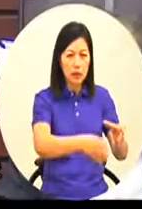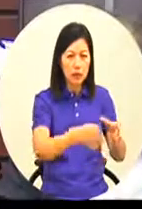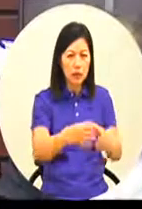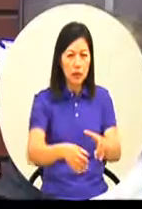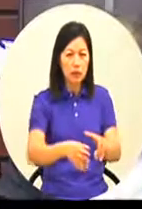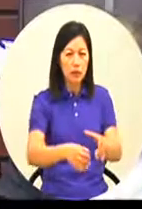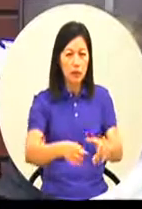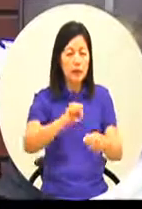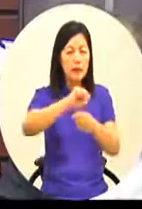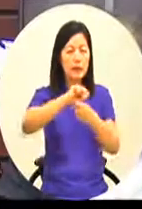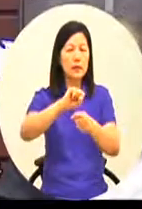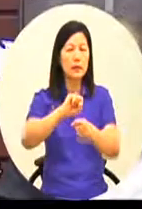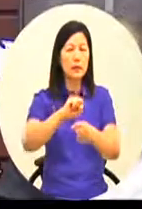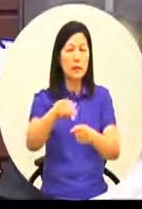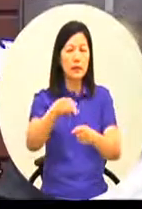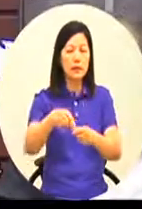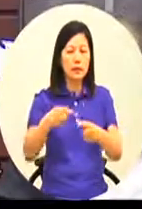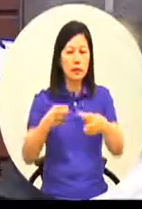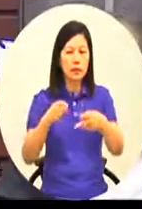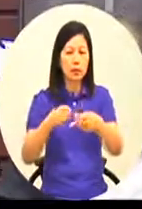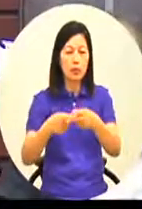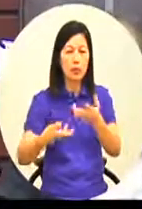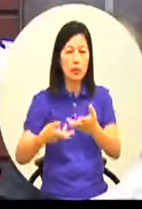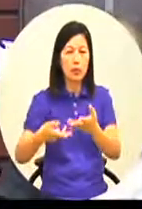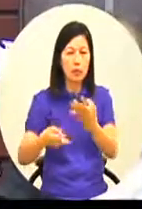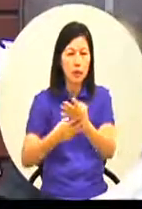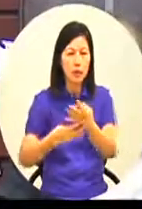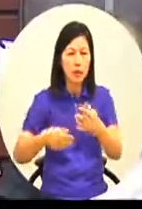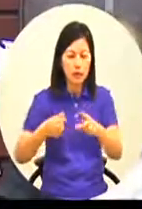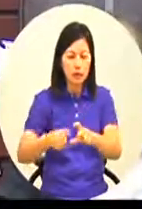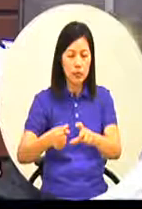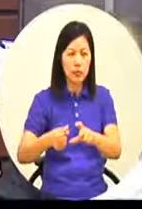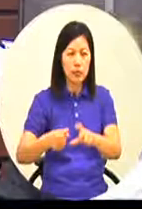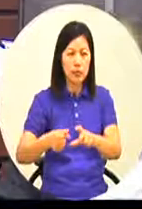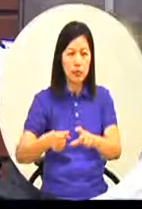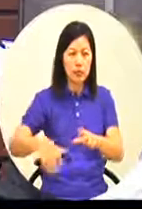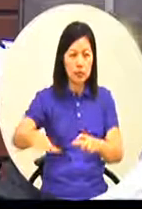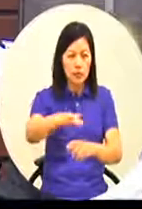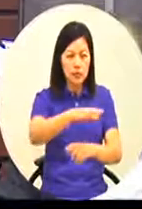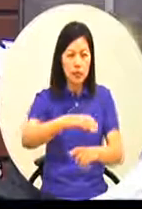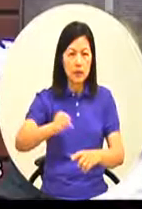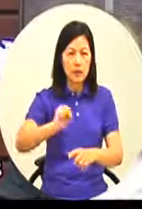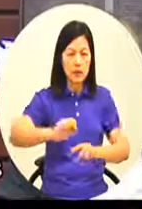加就是这些工业区前面它的那个整个